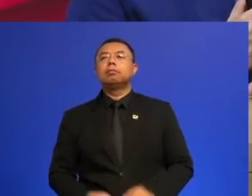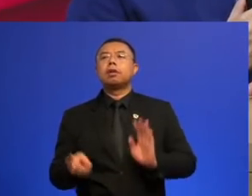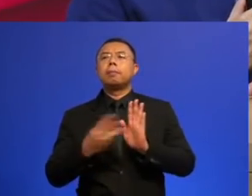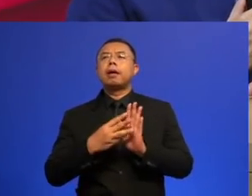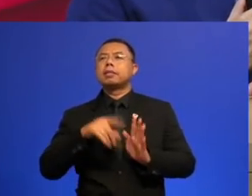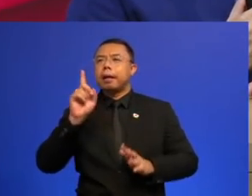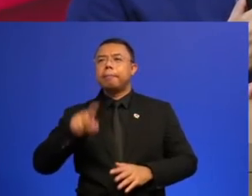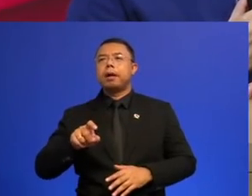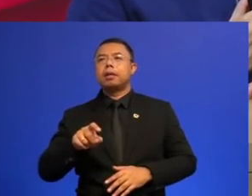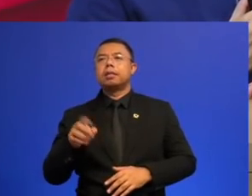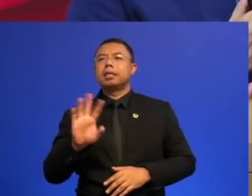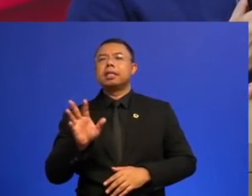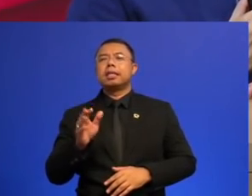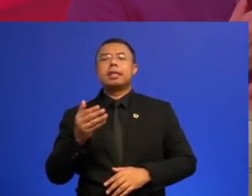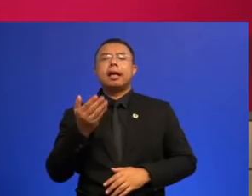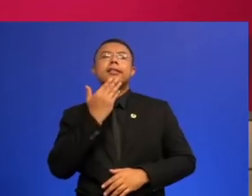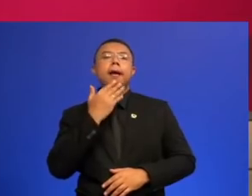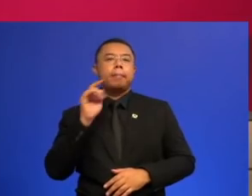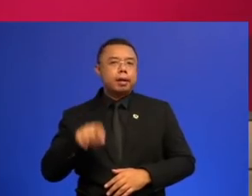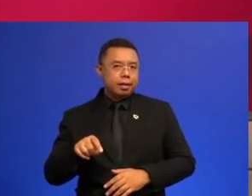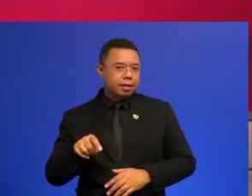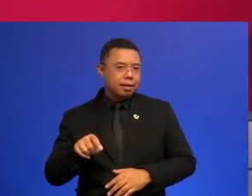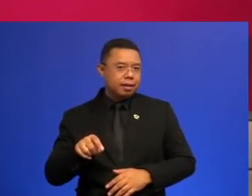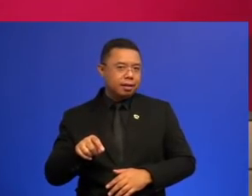Masalahnya pasti tidak sesederhana ini.